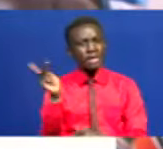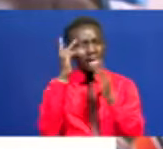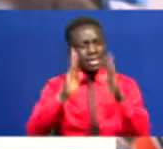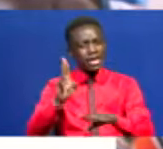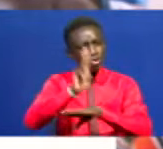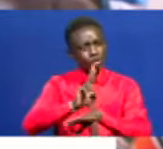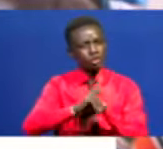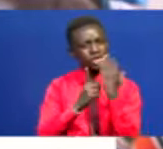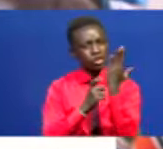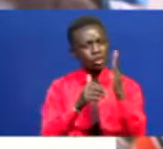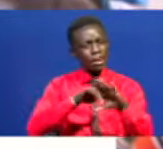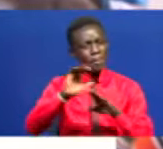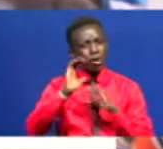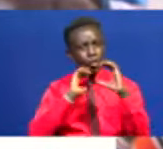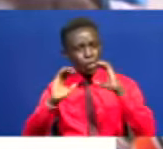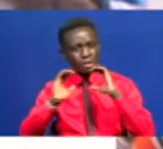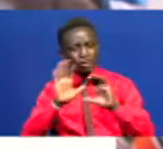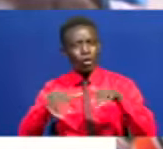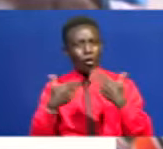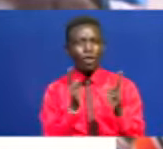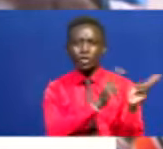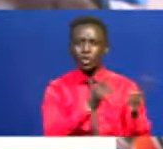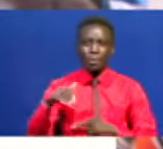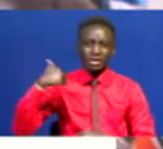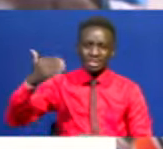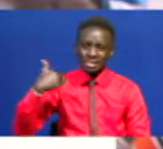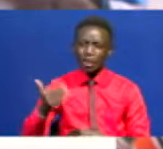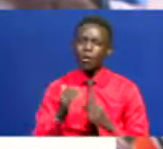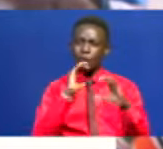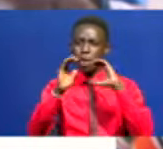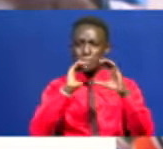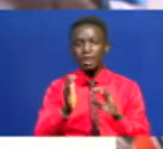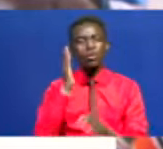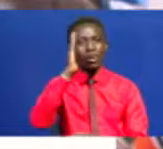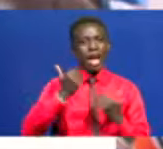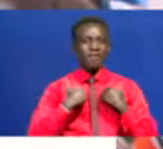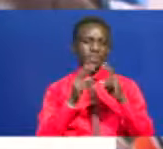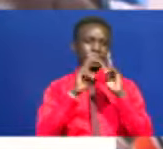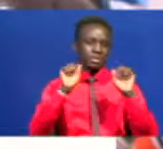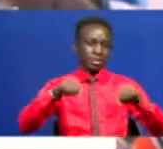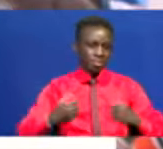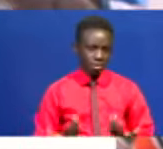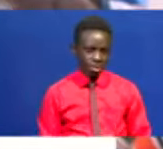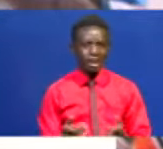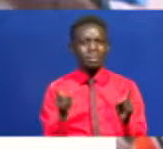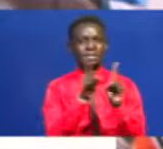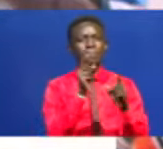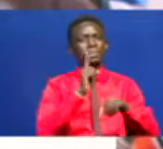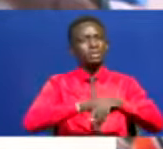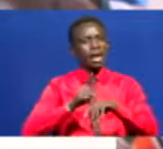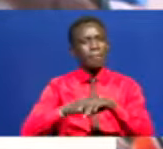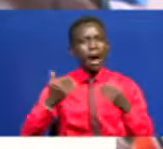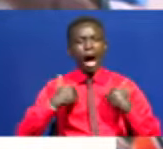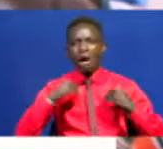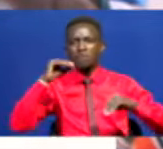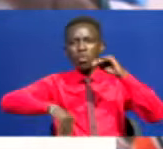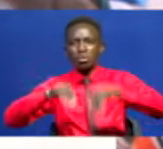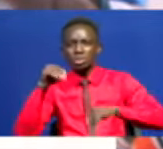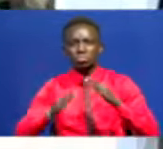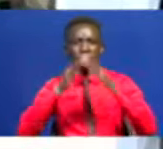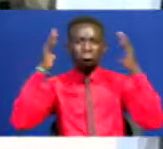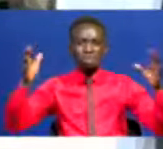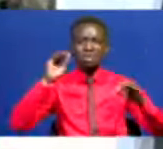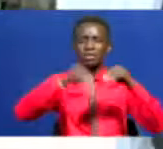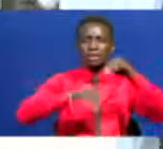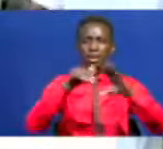Kiswahili kwenye mazungumzo yake au maongezi ya kila siku, pangekuwa na amani zaidi hata wakati wa uchaguzi au uchaguzi kuu za